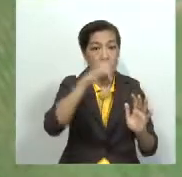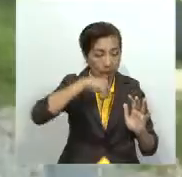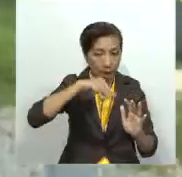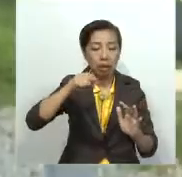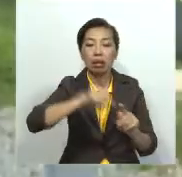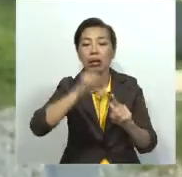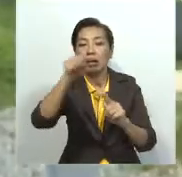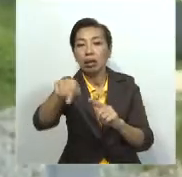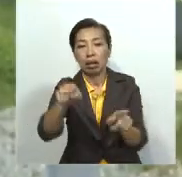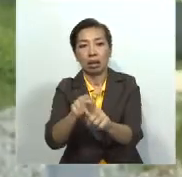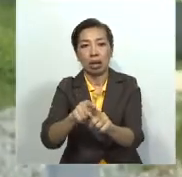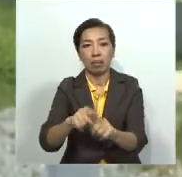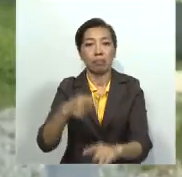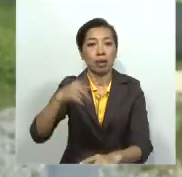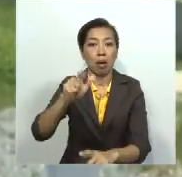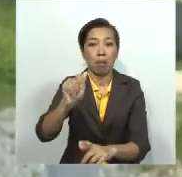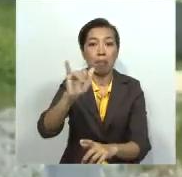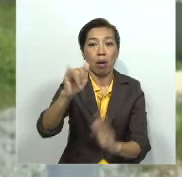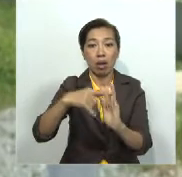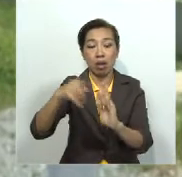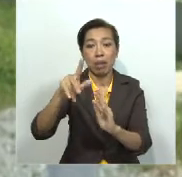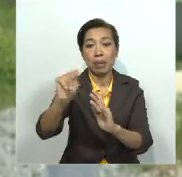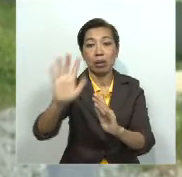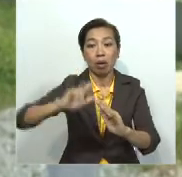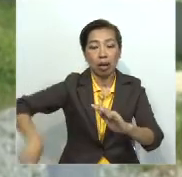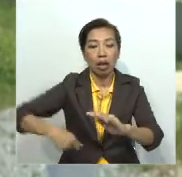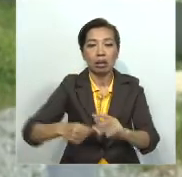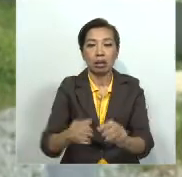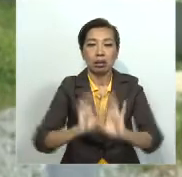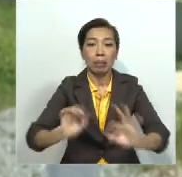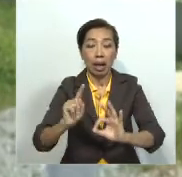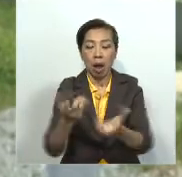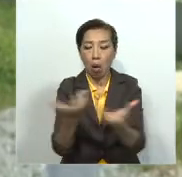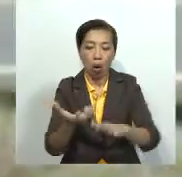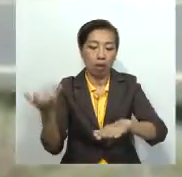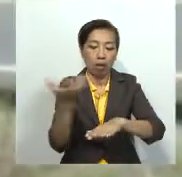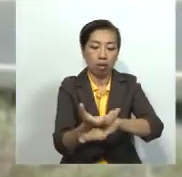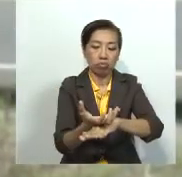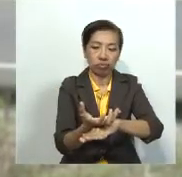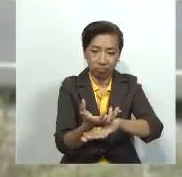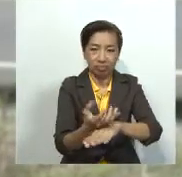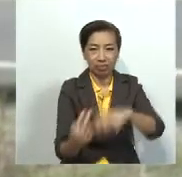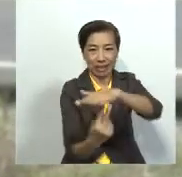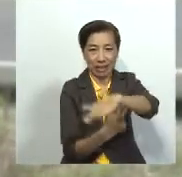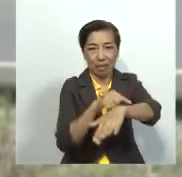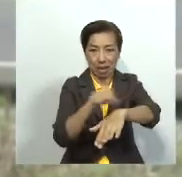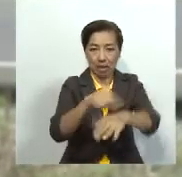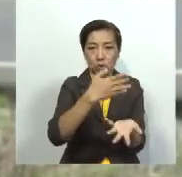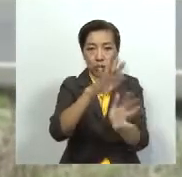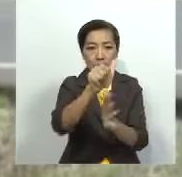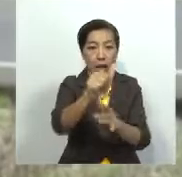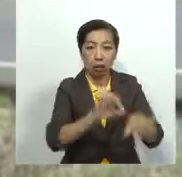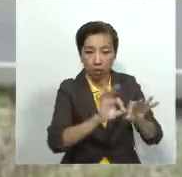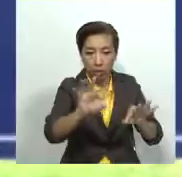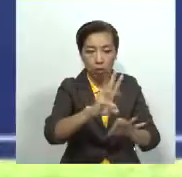จังหวัดบันเตียเมียนเจยจะเน้นรองรับการขนส่งสินค้าข้ามพรมแดนตัวสะพานครับมีความยาว620เมตรข้